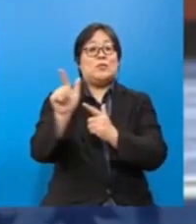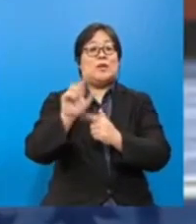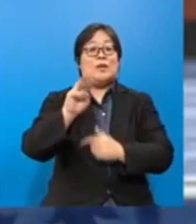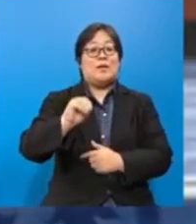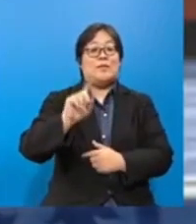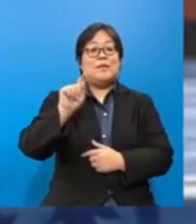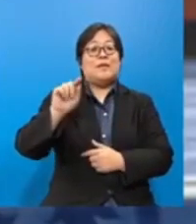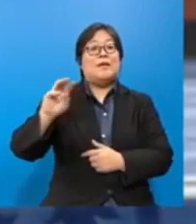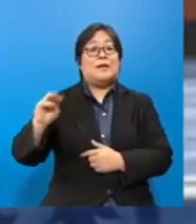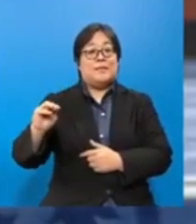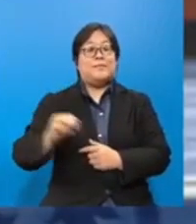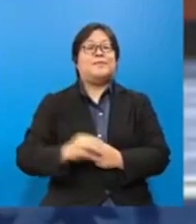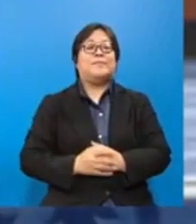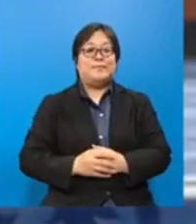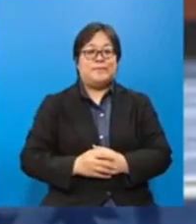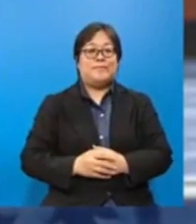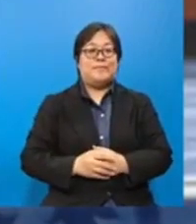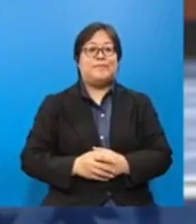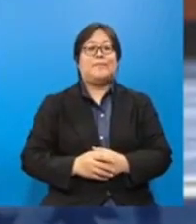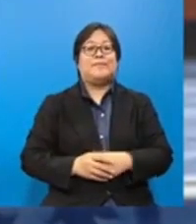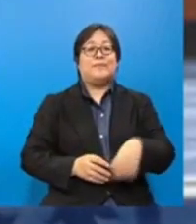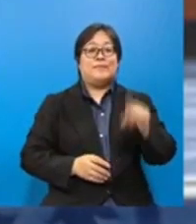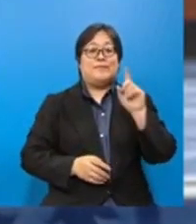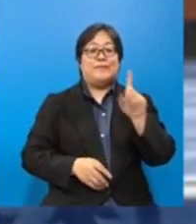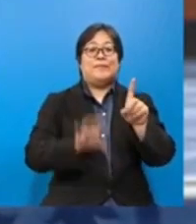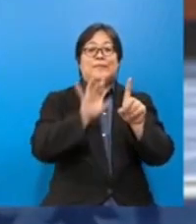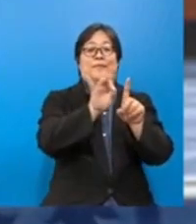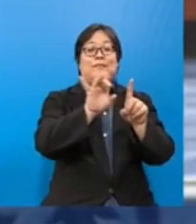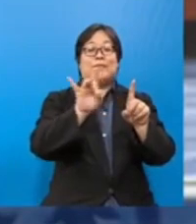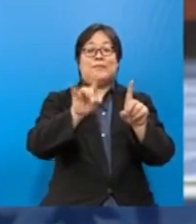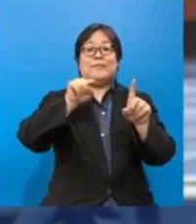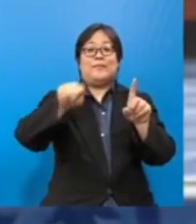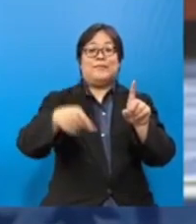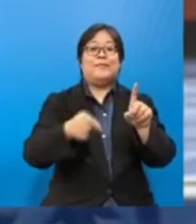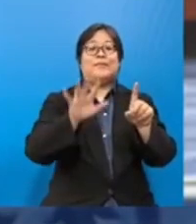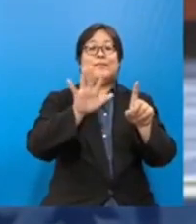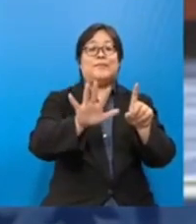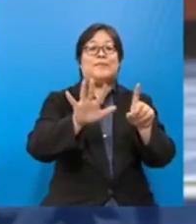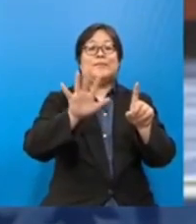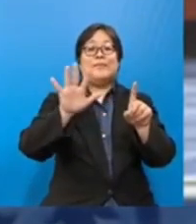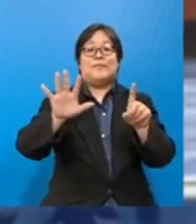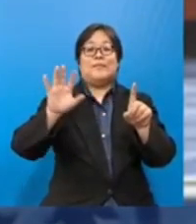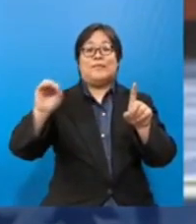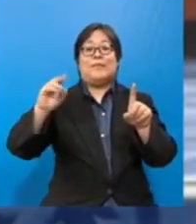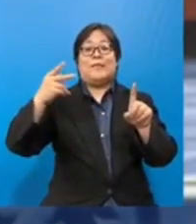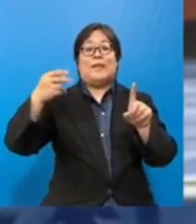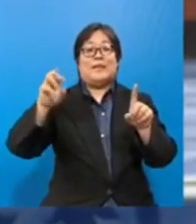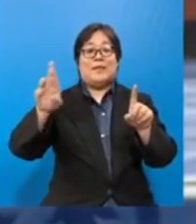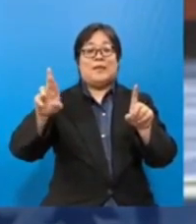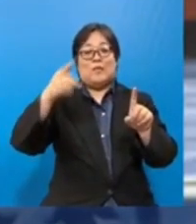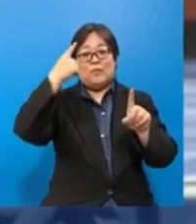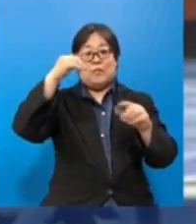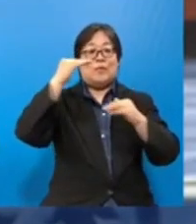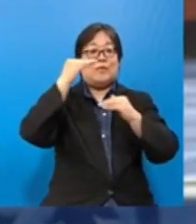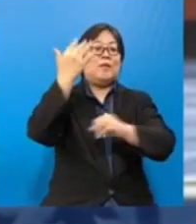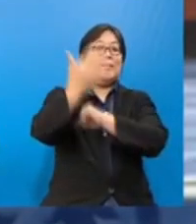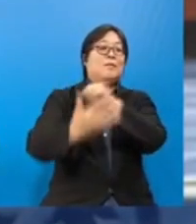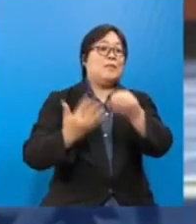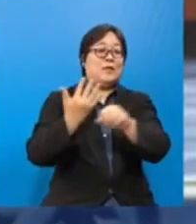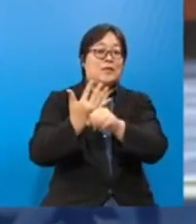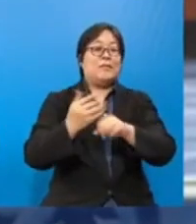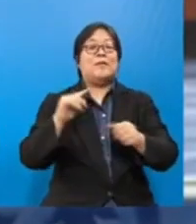MPR adalah sebanyak 188000 550 hektar untuk lima tahun